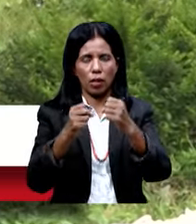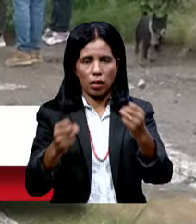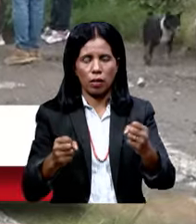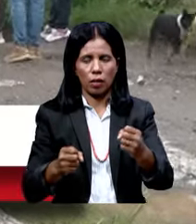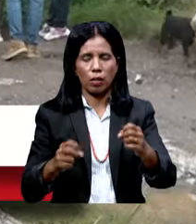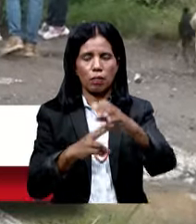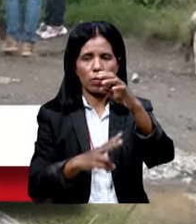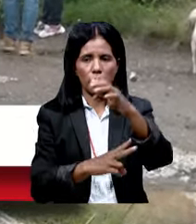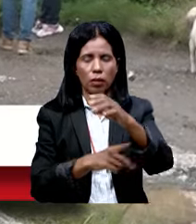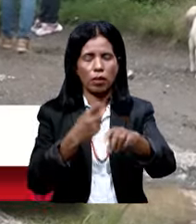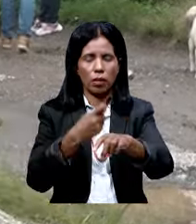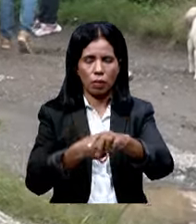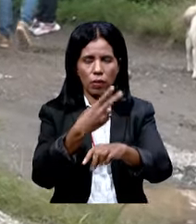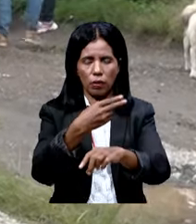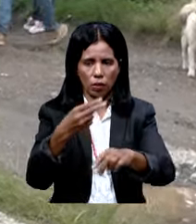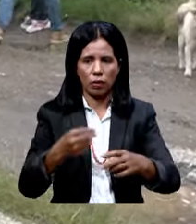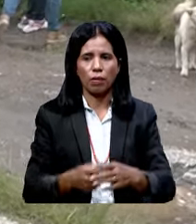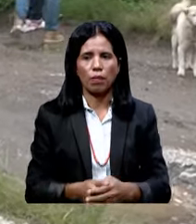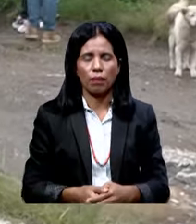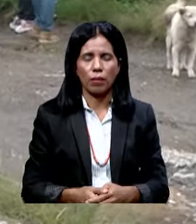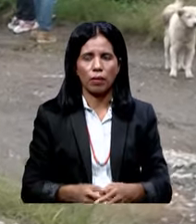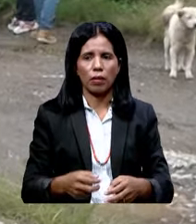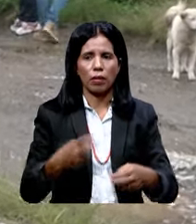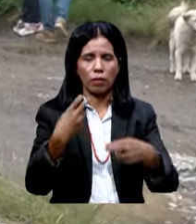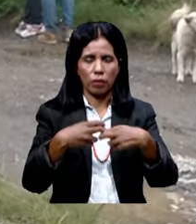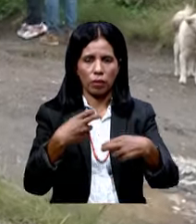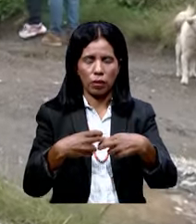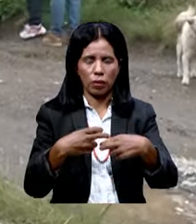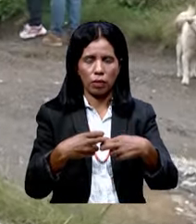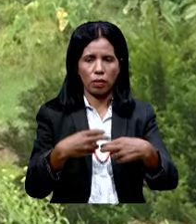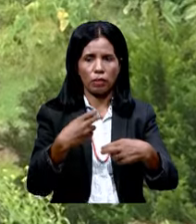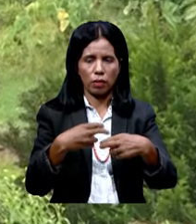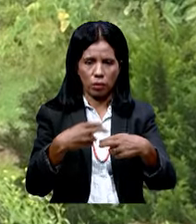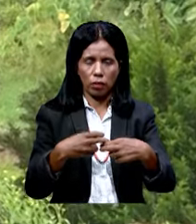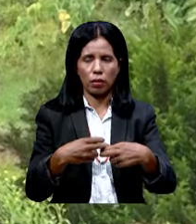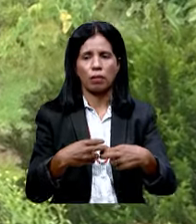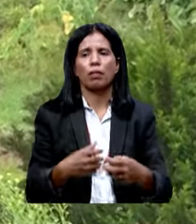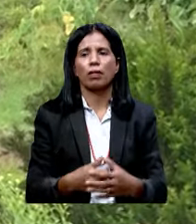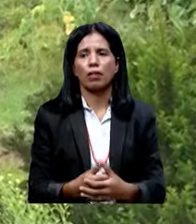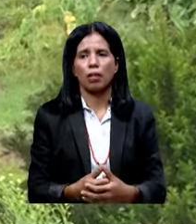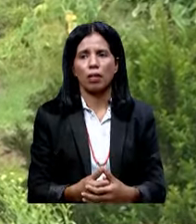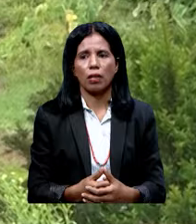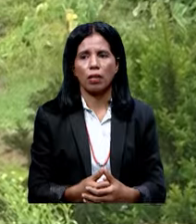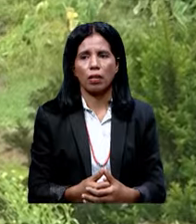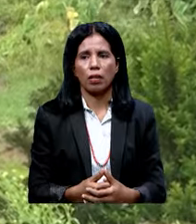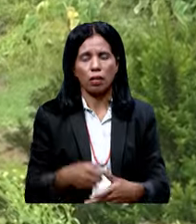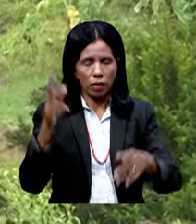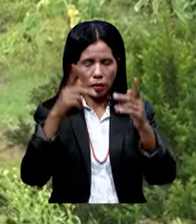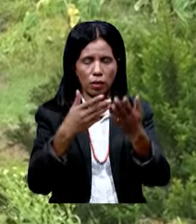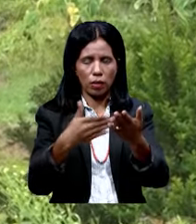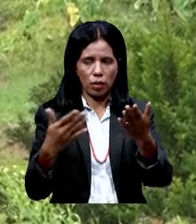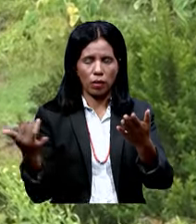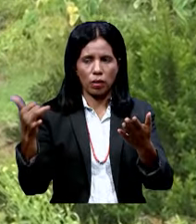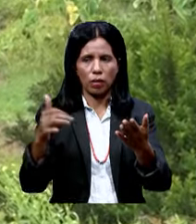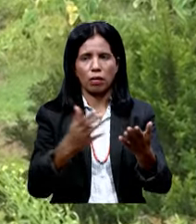makari tempo indonesia ne tempo ne ne divi ne ne divi kul ne ne divi kul tane maka se ne ne causa ne sene produto lokal tira